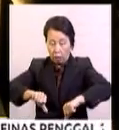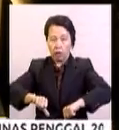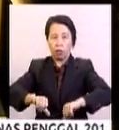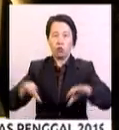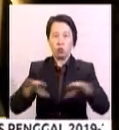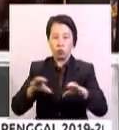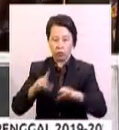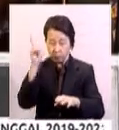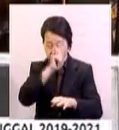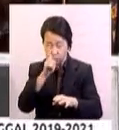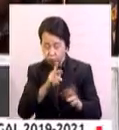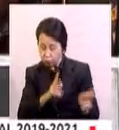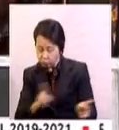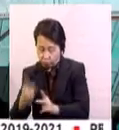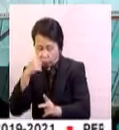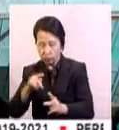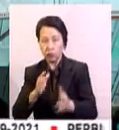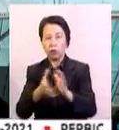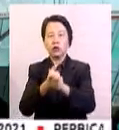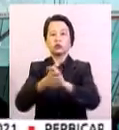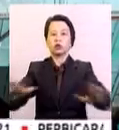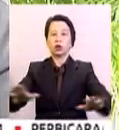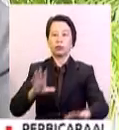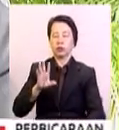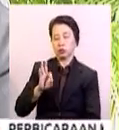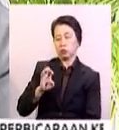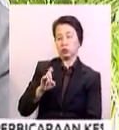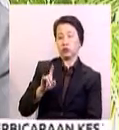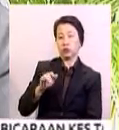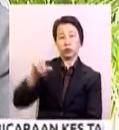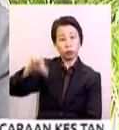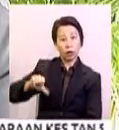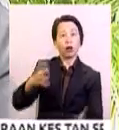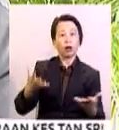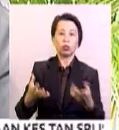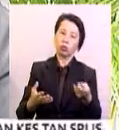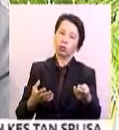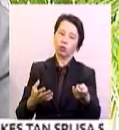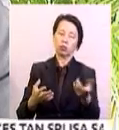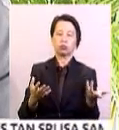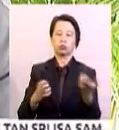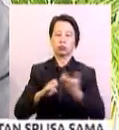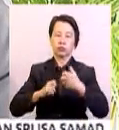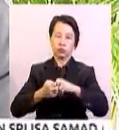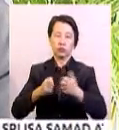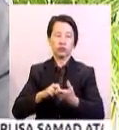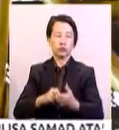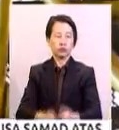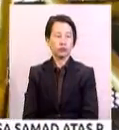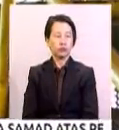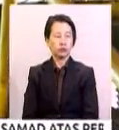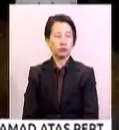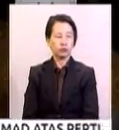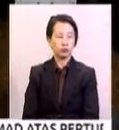pendekatan drastik untuk menyelamatkan Felda? Syuhada Hashim, RTM.